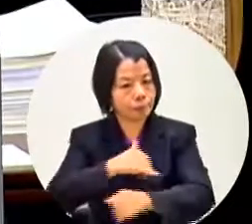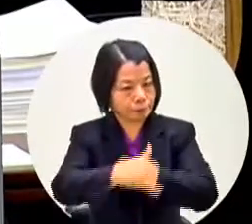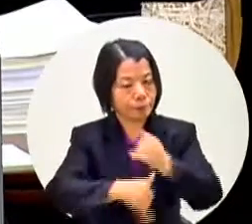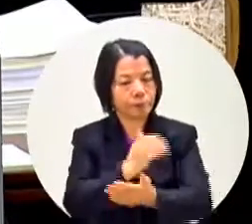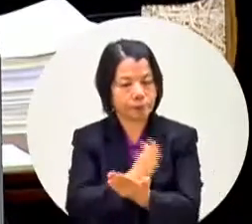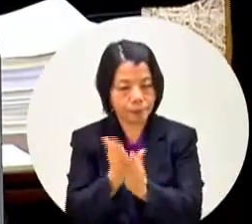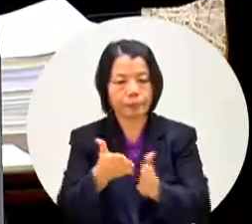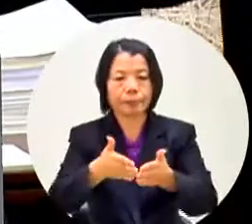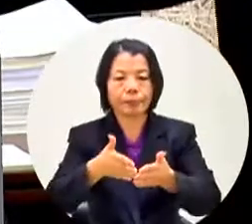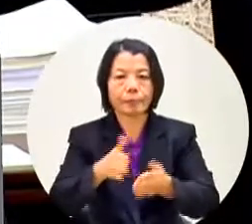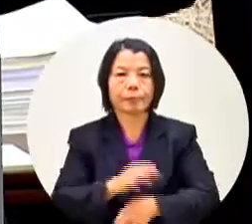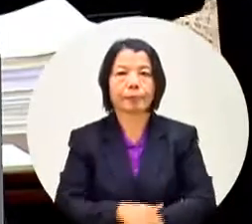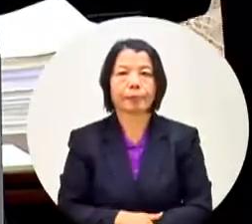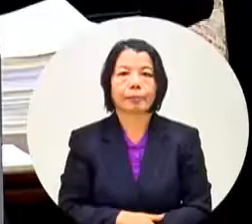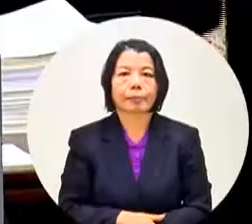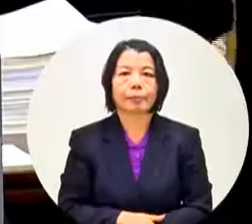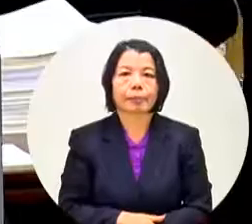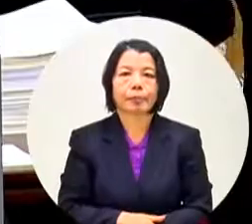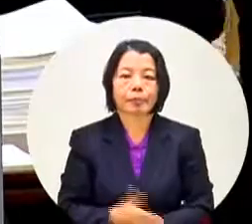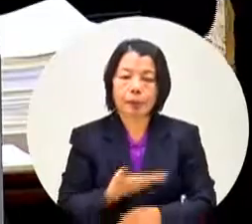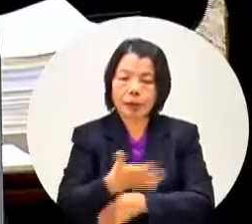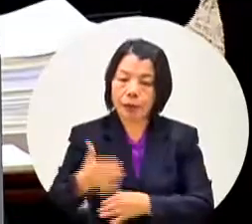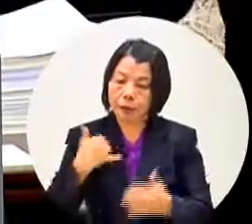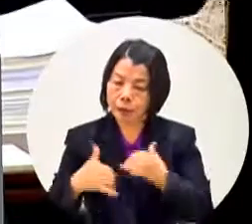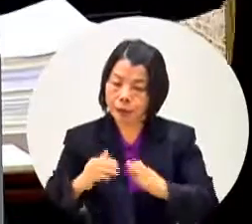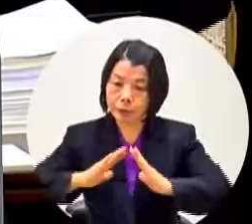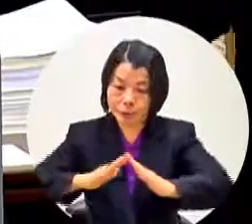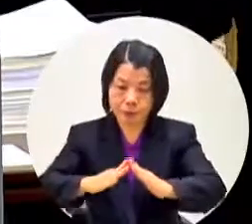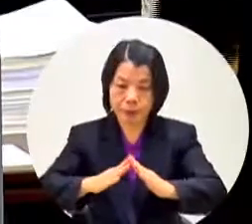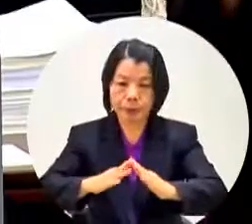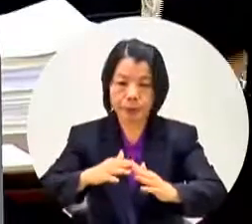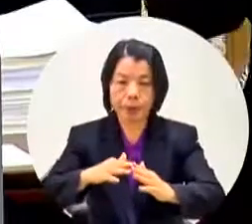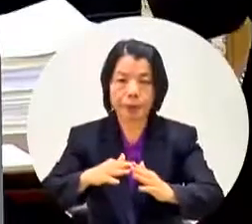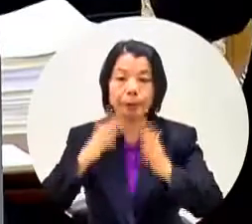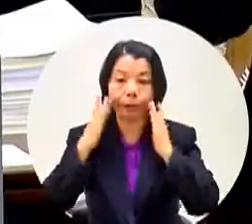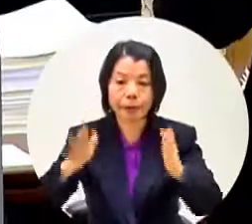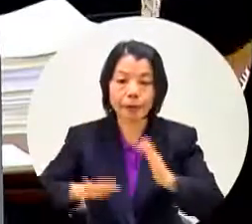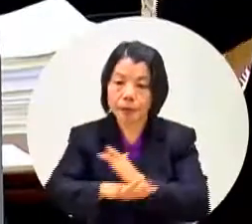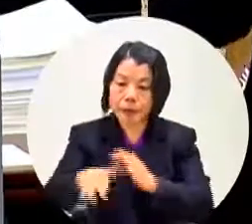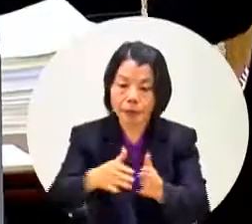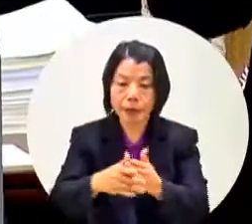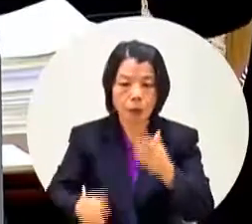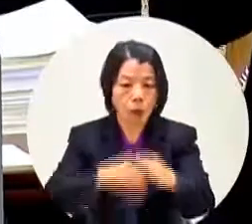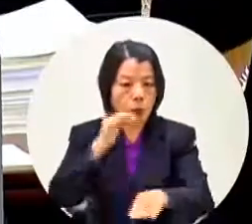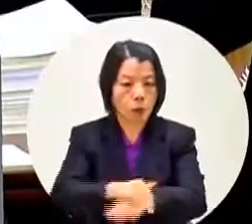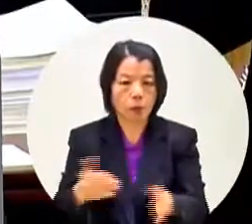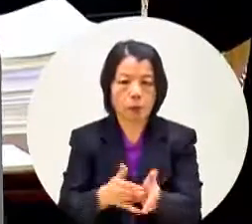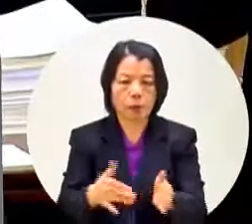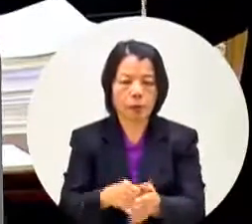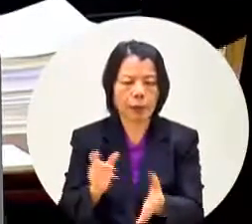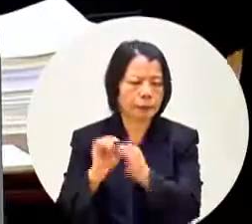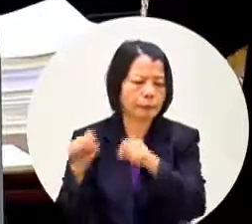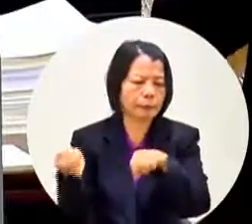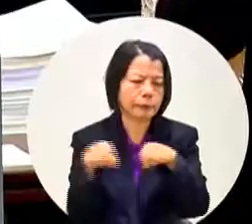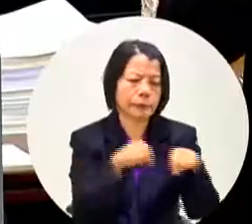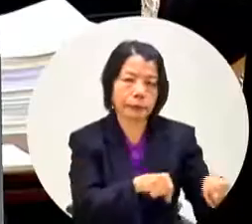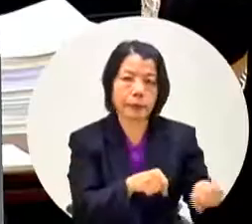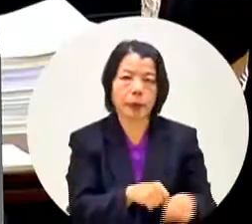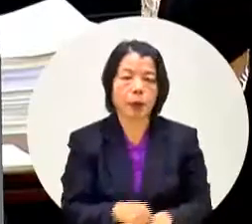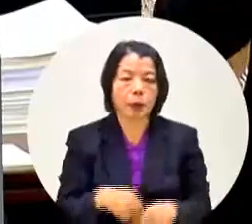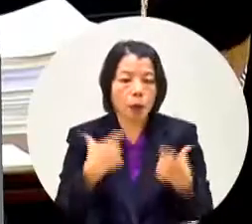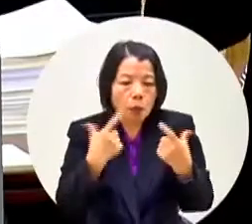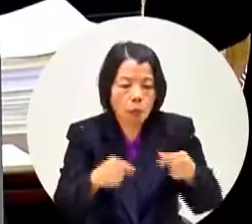没错，我们整个重划的一个进度现在是74点多，没有错。主要的原因就是因为。那